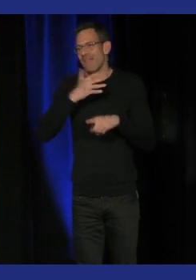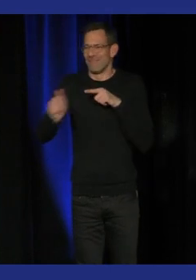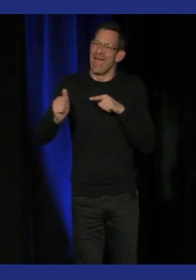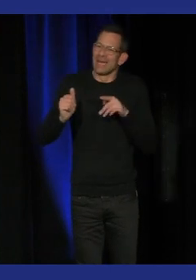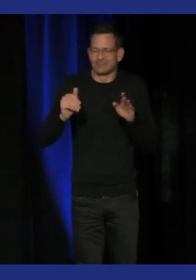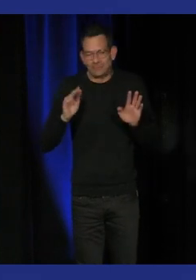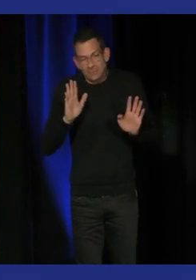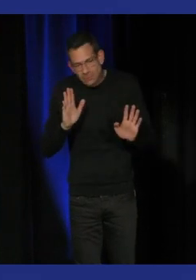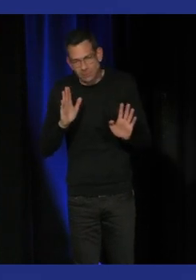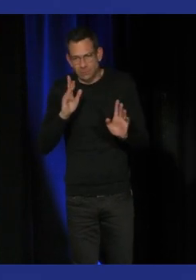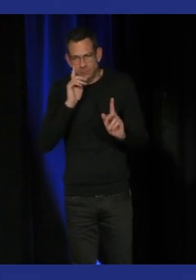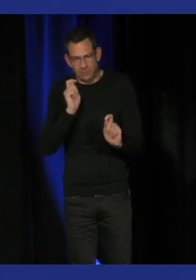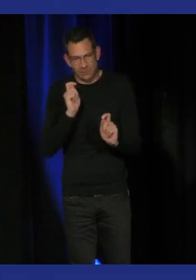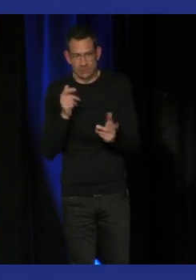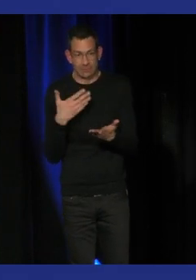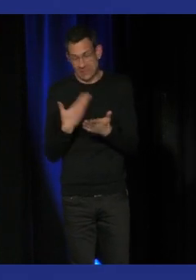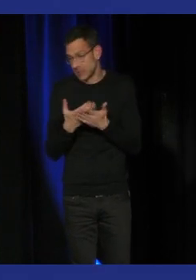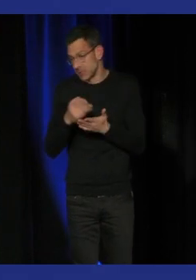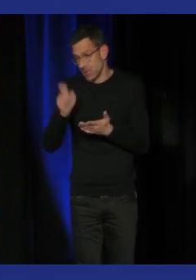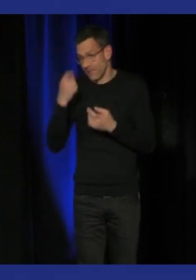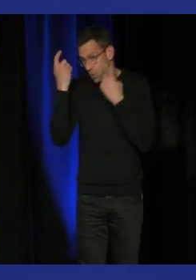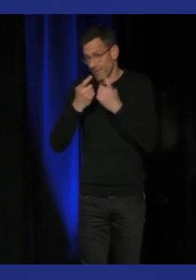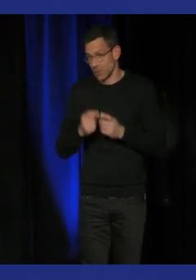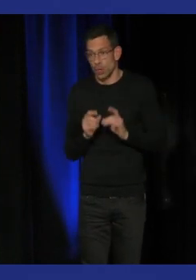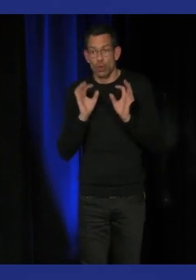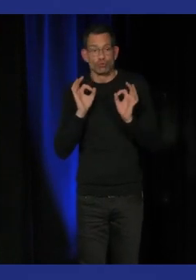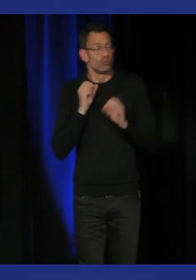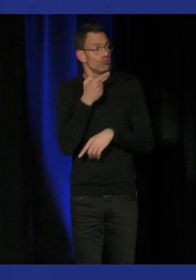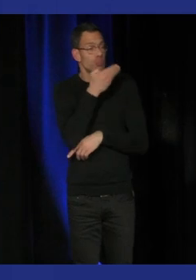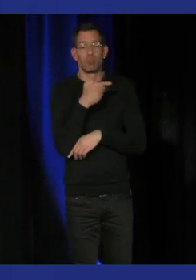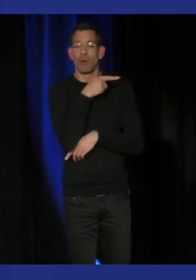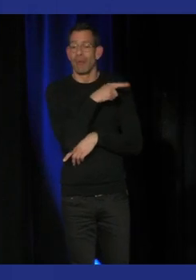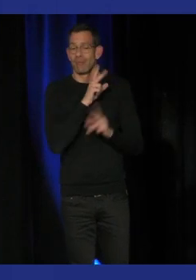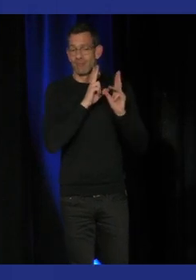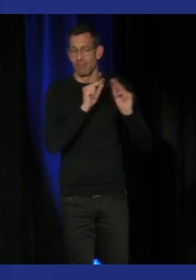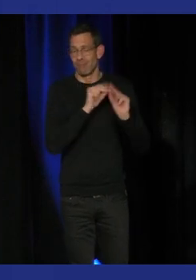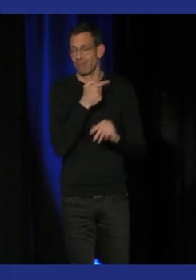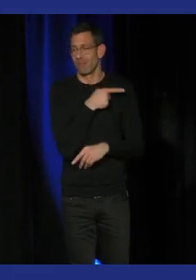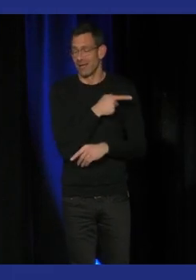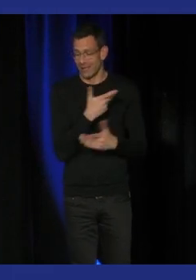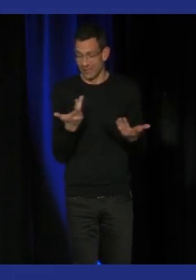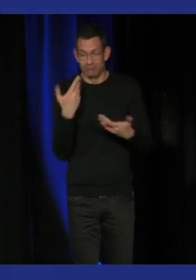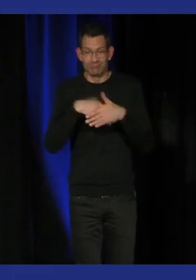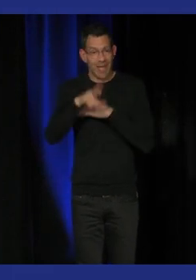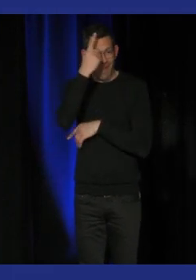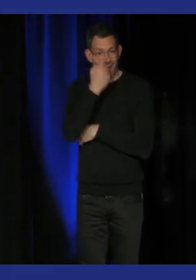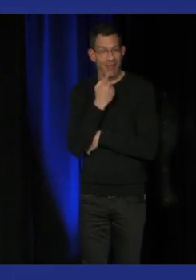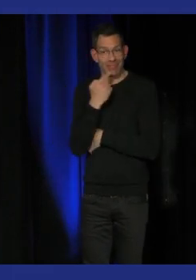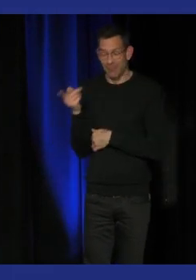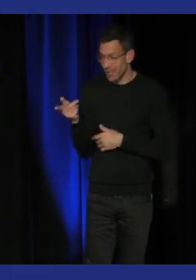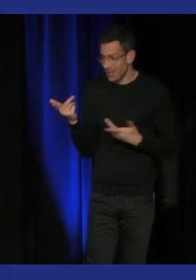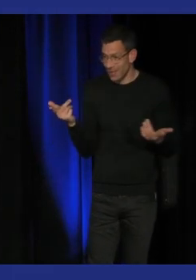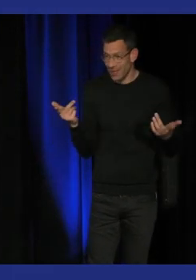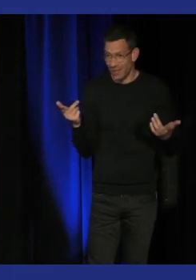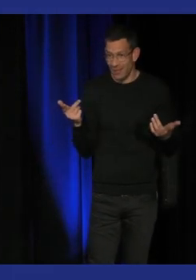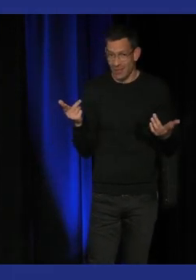là où on a beaucoup à réfléchir. C'est, Muriel évoquait le fait que à la RATP on n'envisageait pas